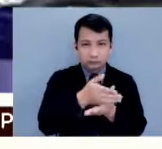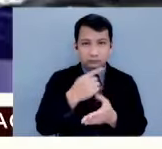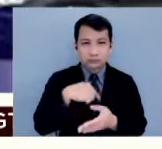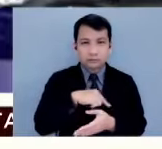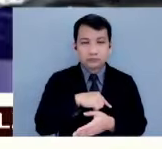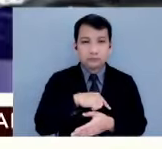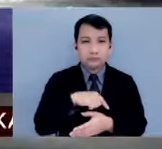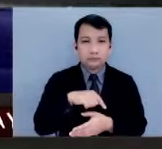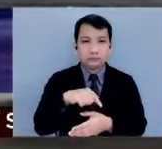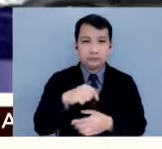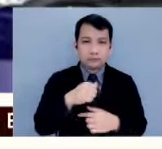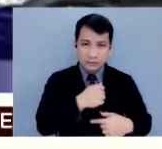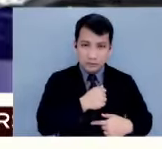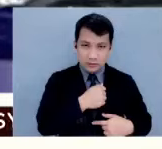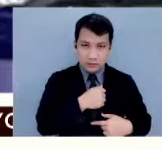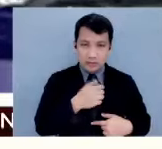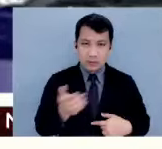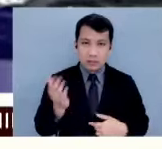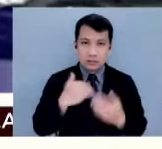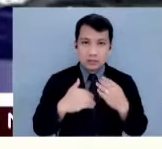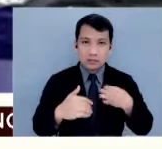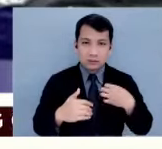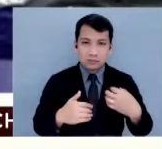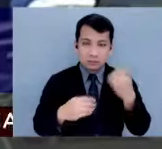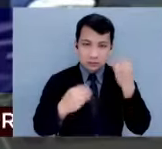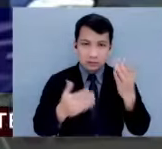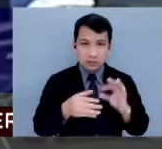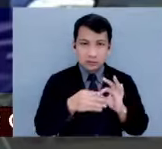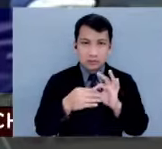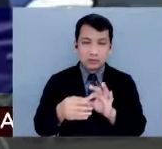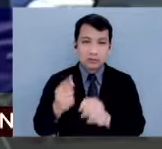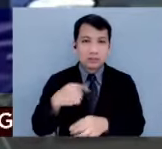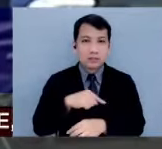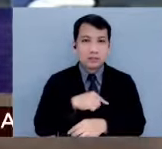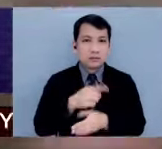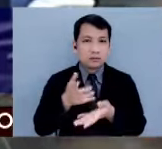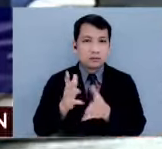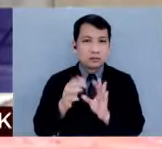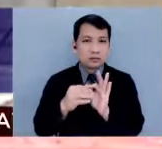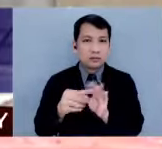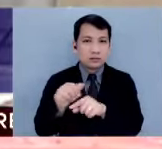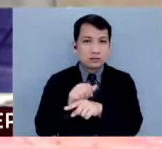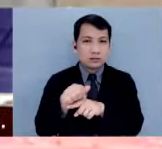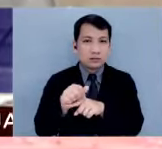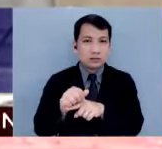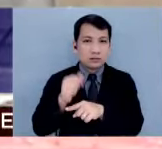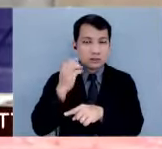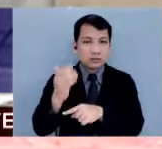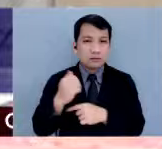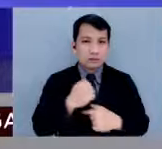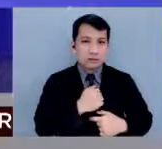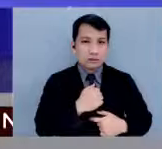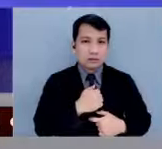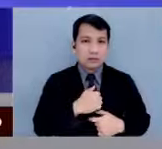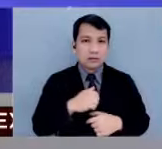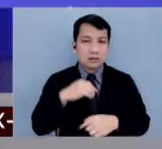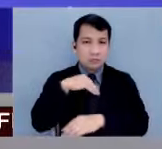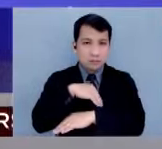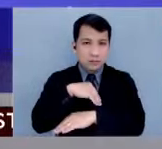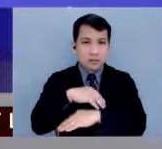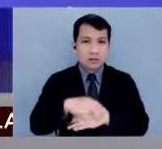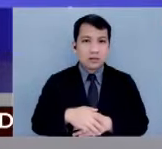guards. Hinimok din ng pulisya mga security agency na paigtingin ang training ng mga security guards sa mga bangko. Ini-integrate din